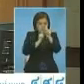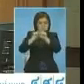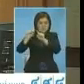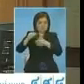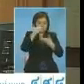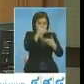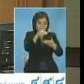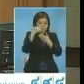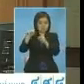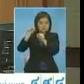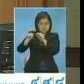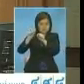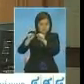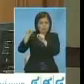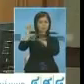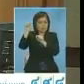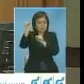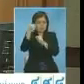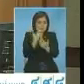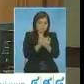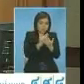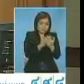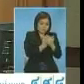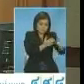การขนส่งโดยรวมลง